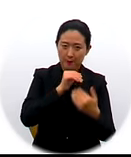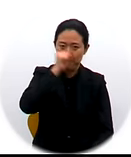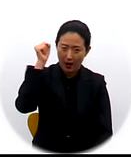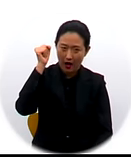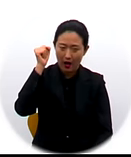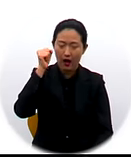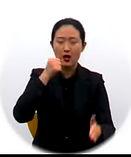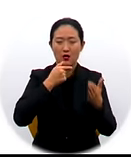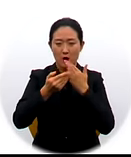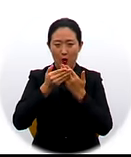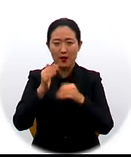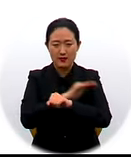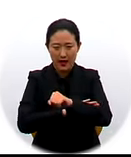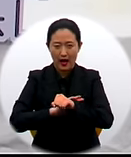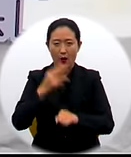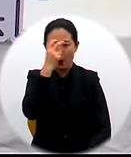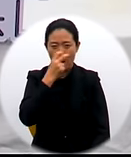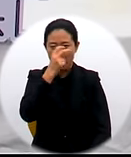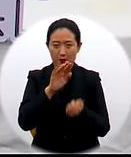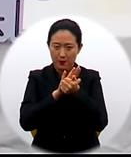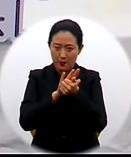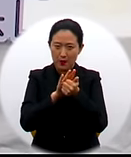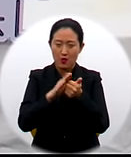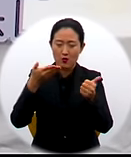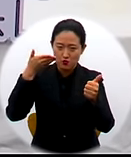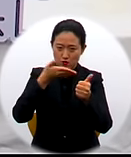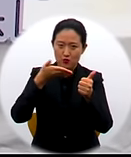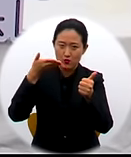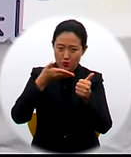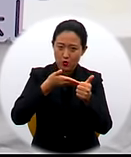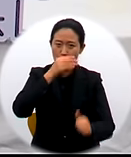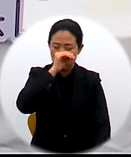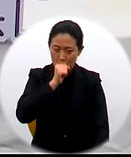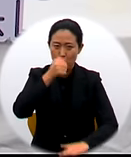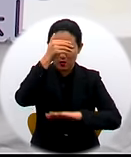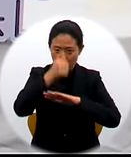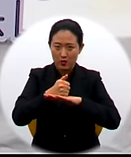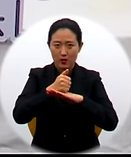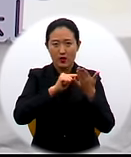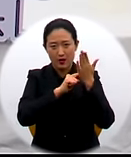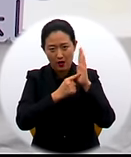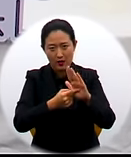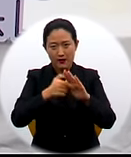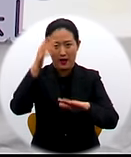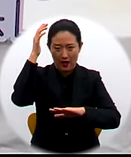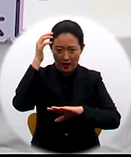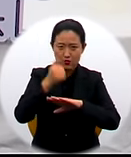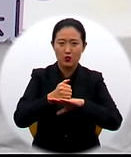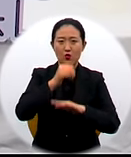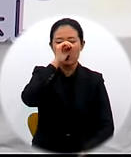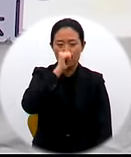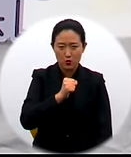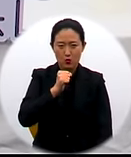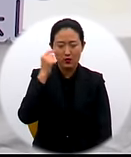받은 경험들을 잘 관리해서 단기적으로도 이분들이 좋은 성과를 낼 수 있지만 장기적으로 봤을 때도 굉장히 좋은 이미지를 가지고 돌아올